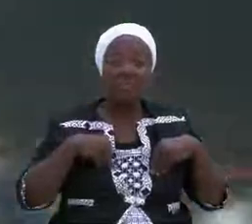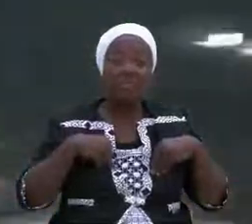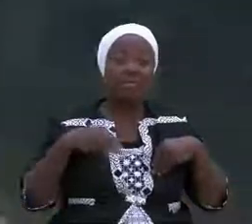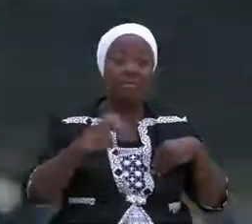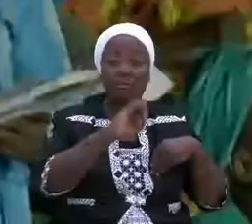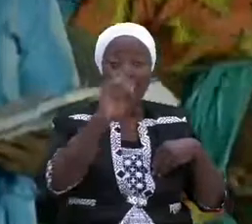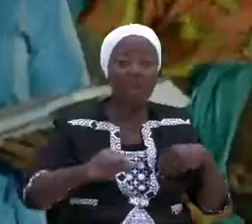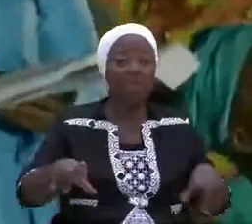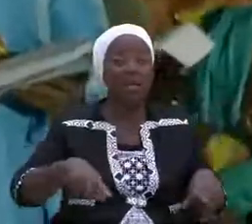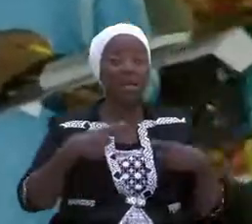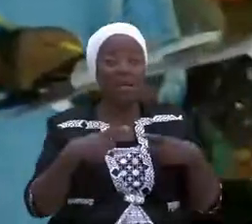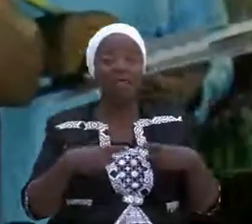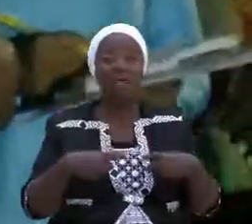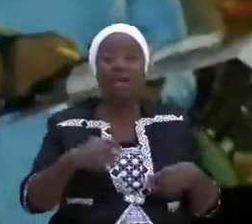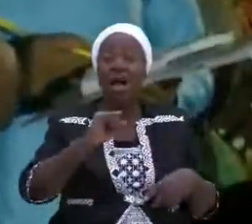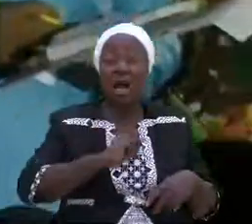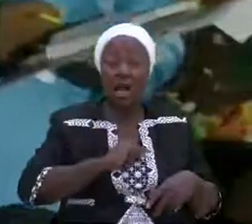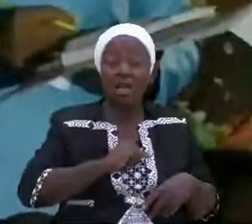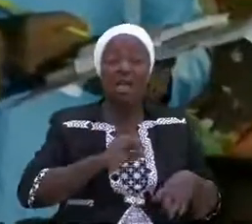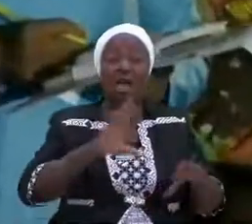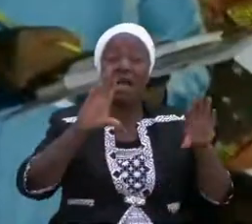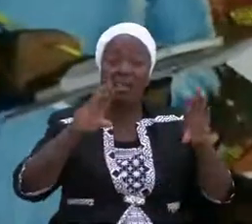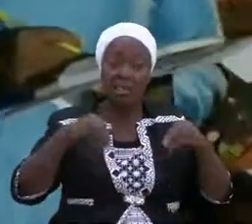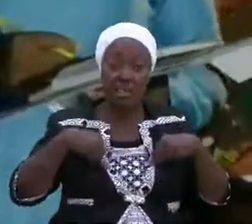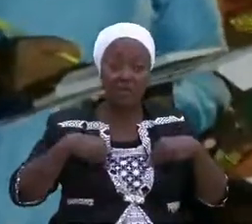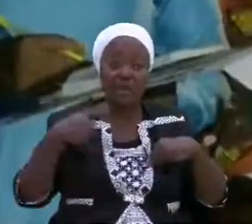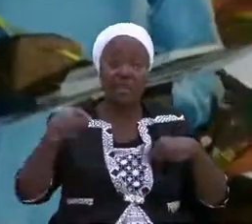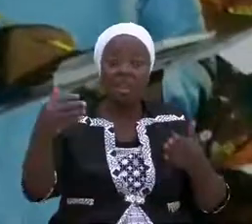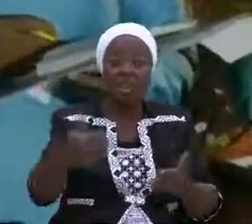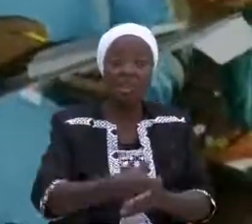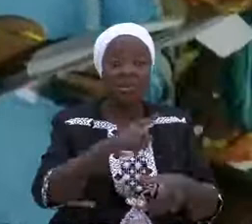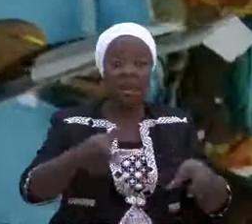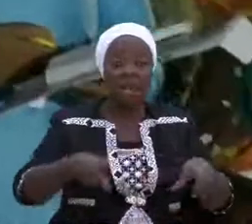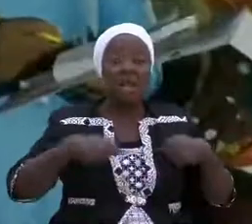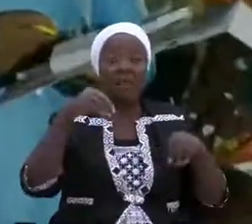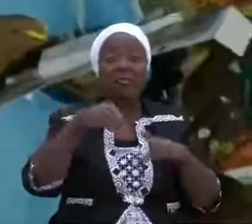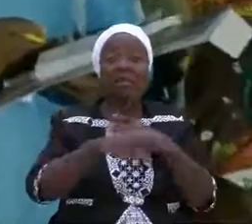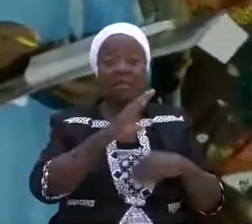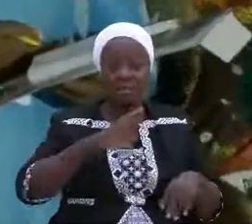vie éternelle. J'accepte la nouvelle vie en Christ.